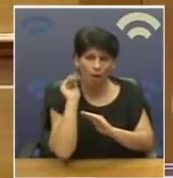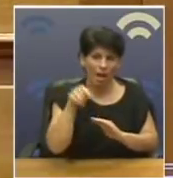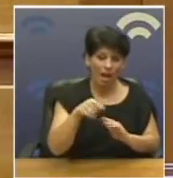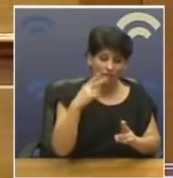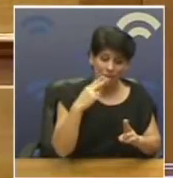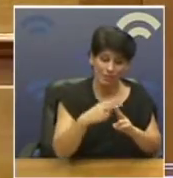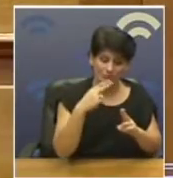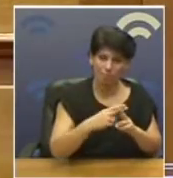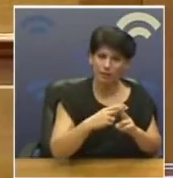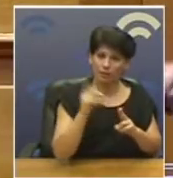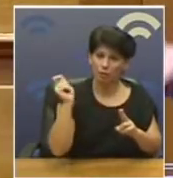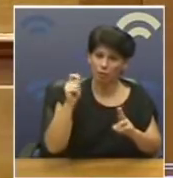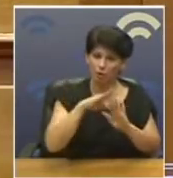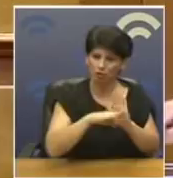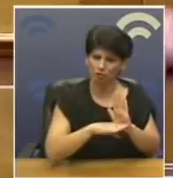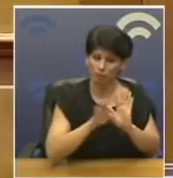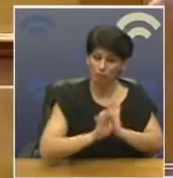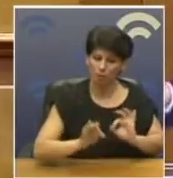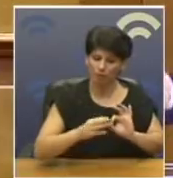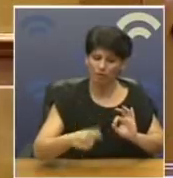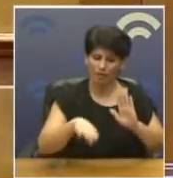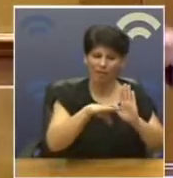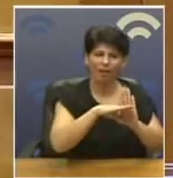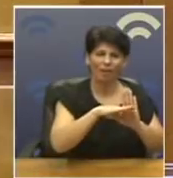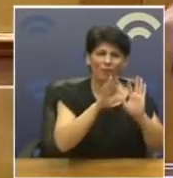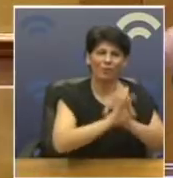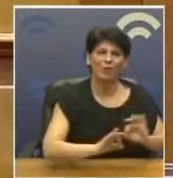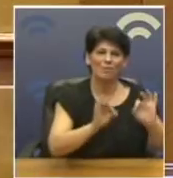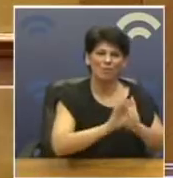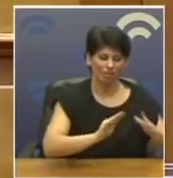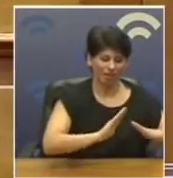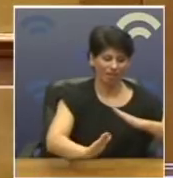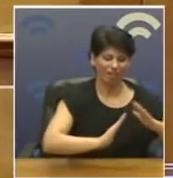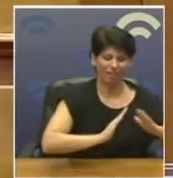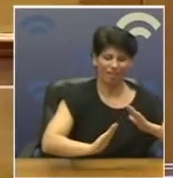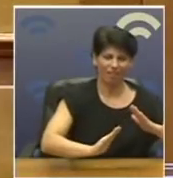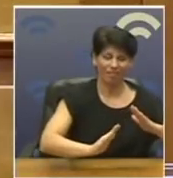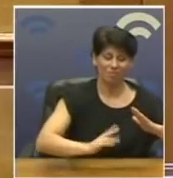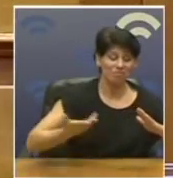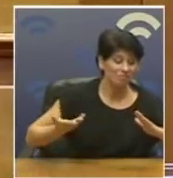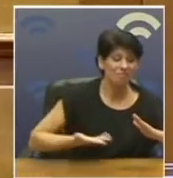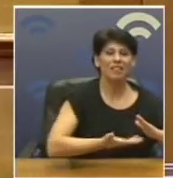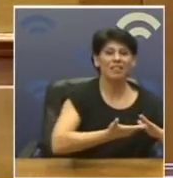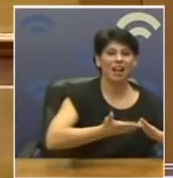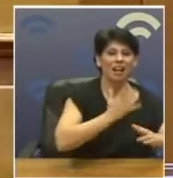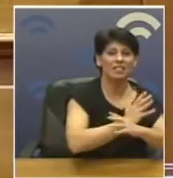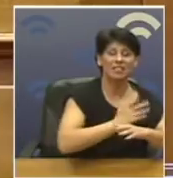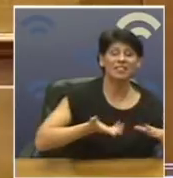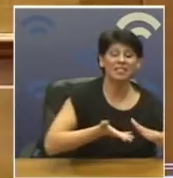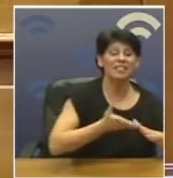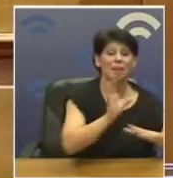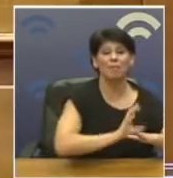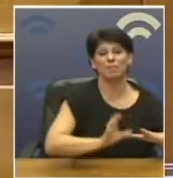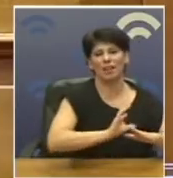πολιτικό σύστημα υποθέσεις να δημιουργήσετε όρους ασυλία για τα τραπεζικά στελέχη τα οποία διώκονται. Και τελευταίο